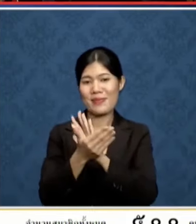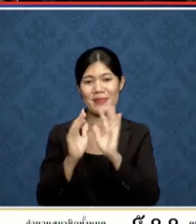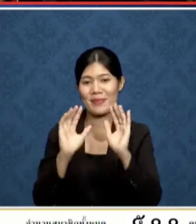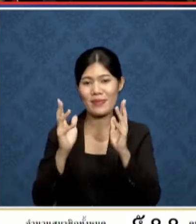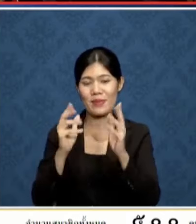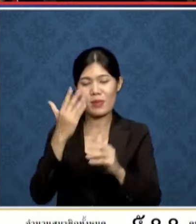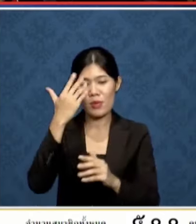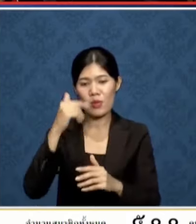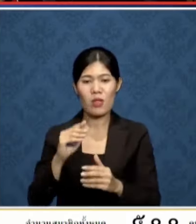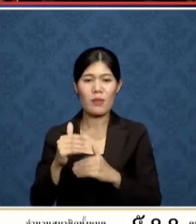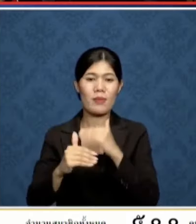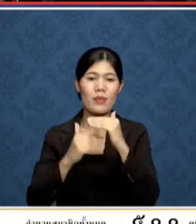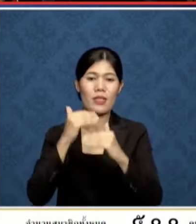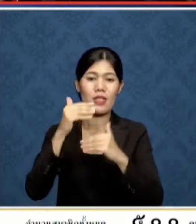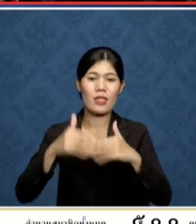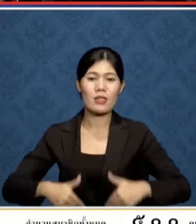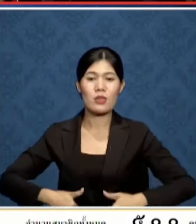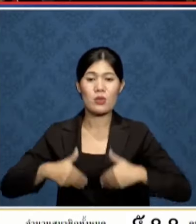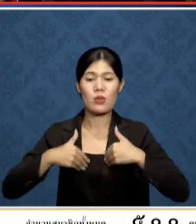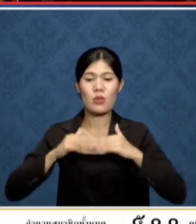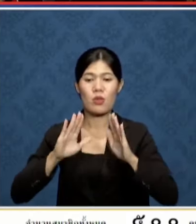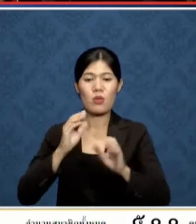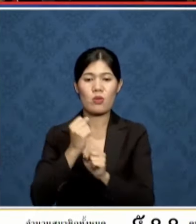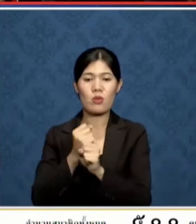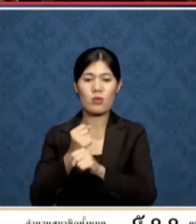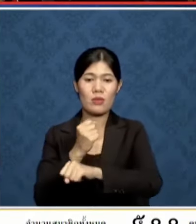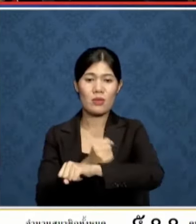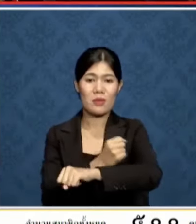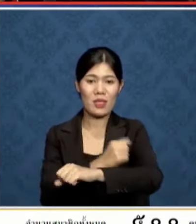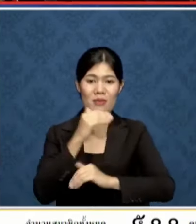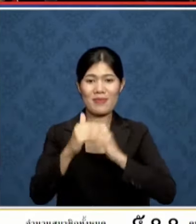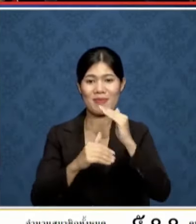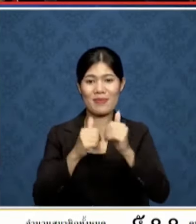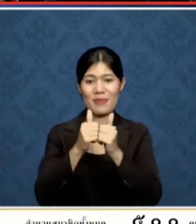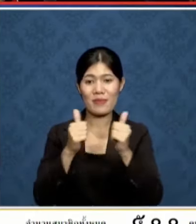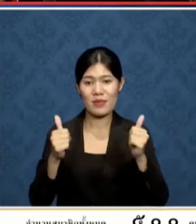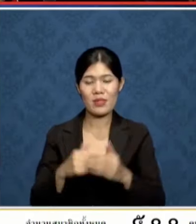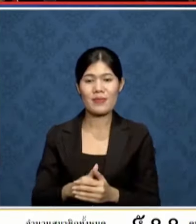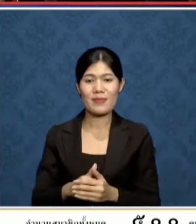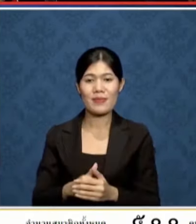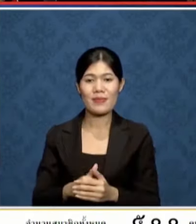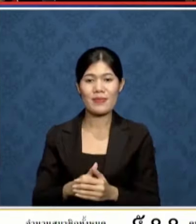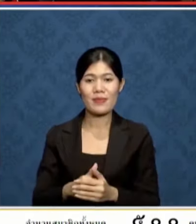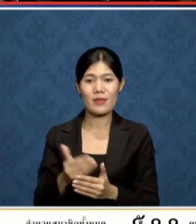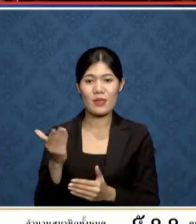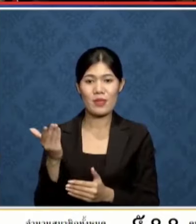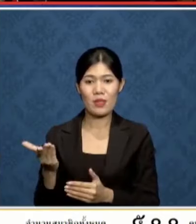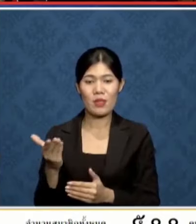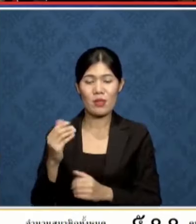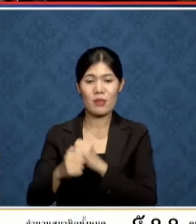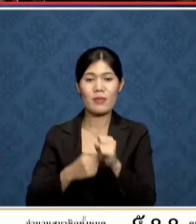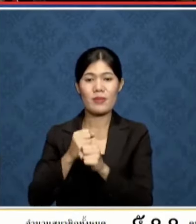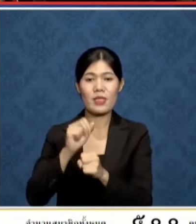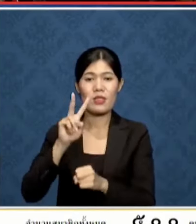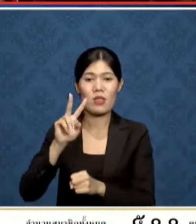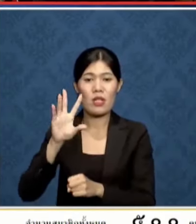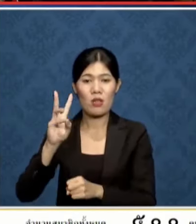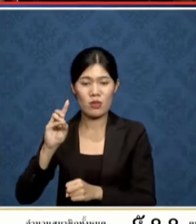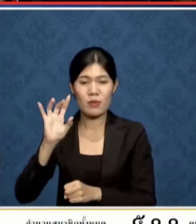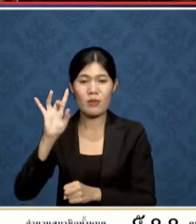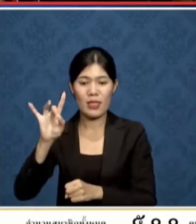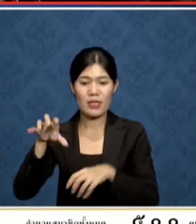คุณภาพชีวิตของผู้ใช้แรงงานดีขึ้นเลยสไลด์ถัดไปนะครับในภาพรวมของกระทรวงแรงงานปี 6 68นะครับได้รับการจัดสรร